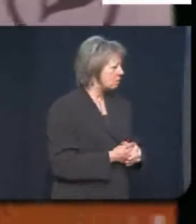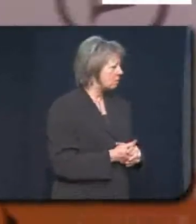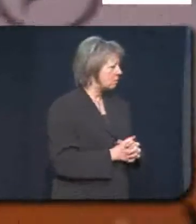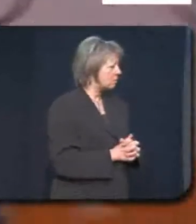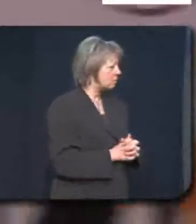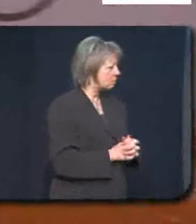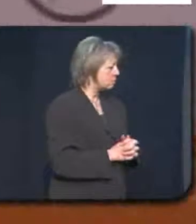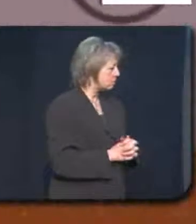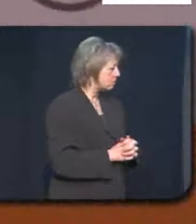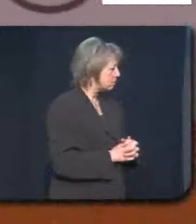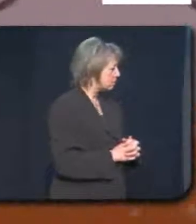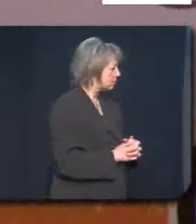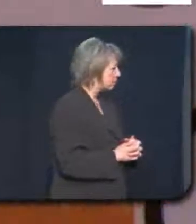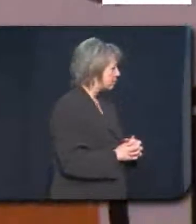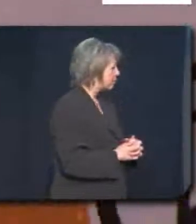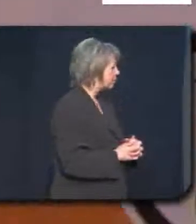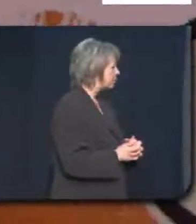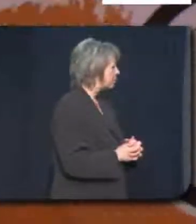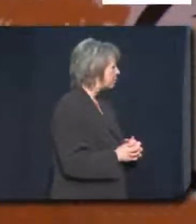Bühne